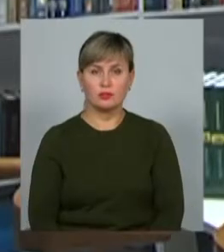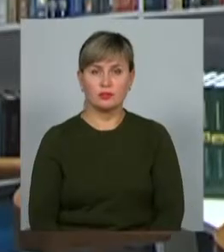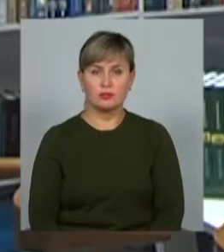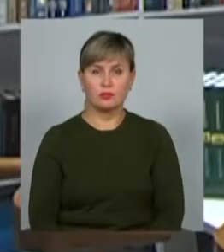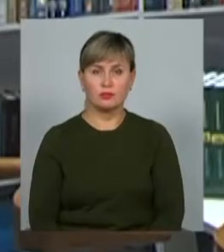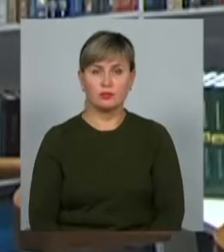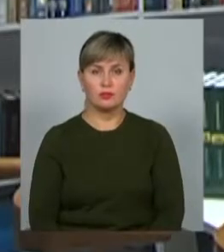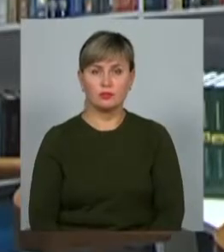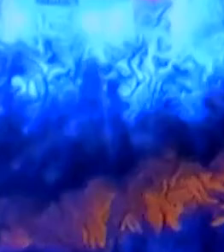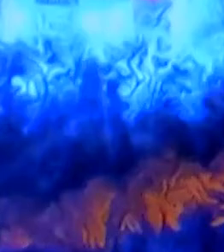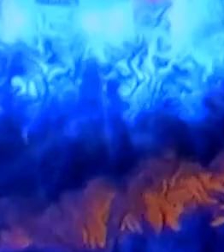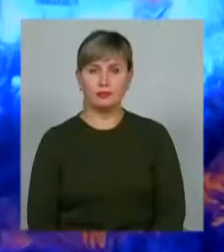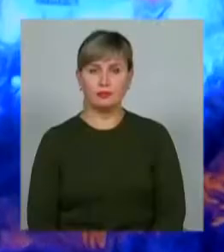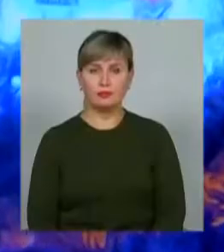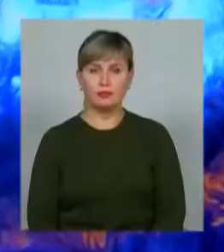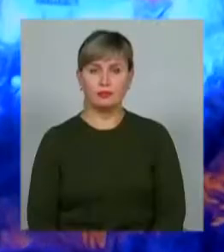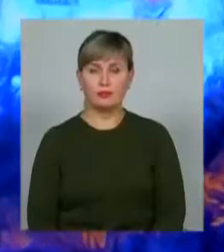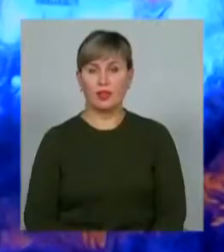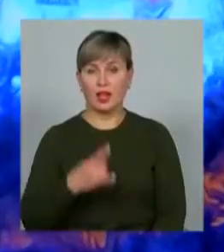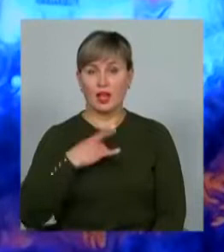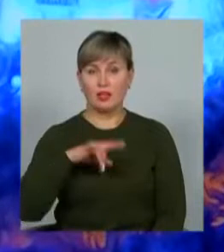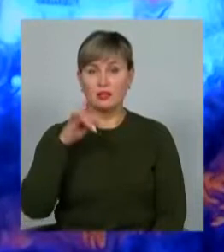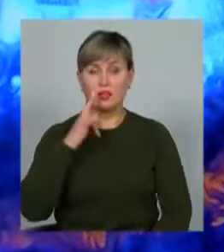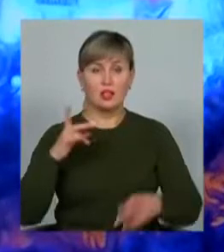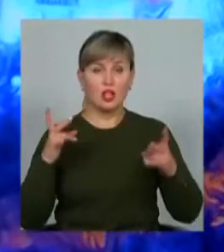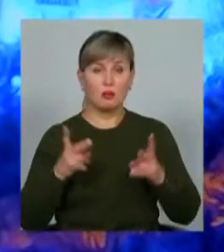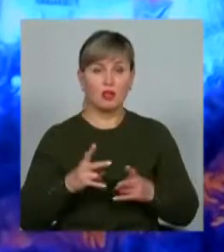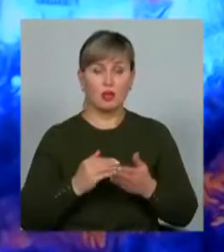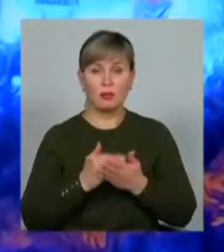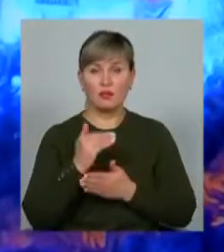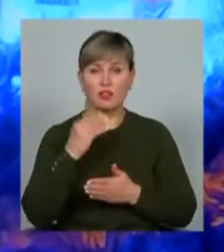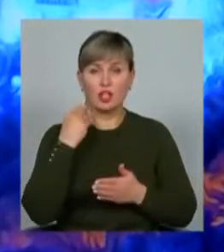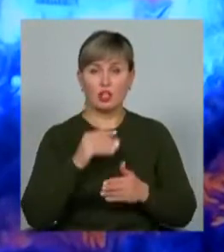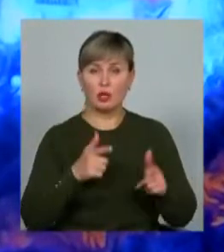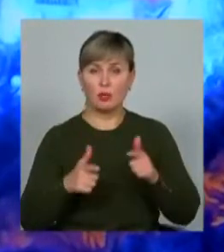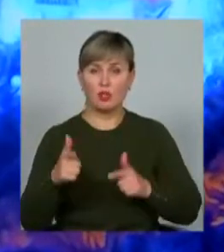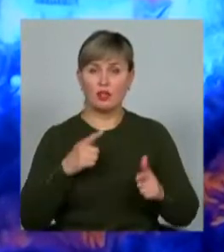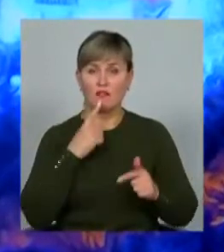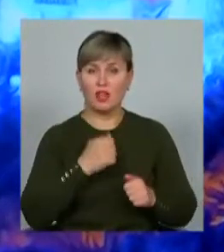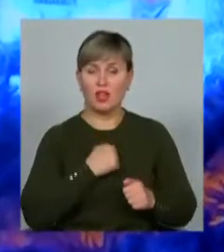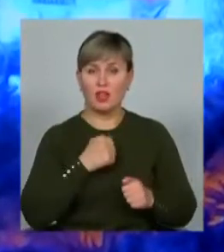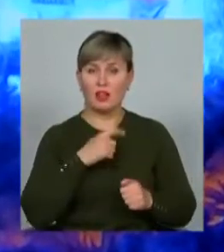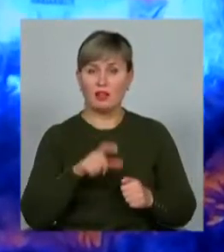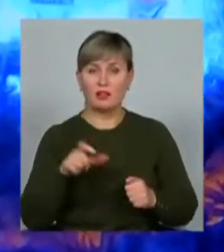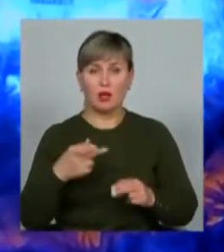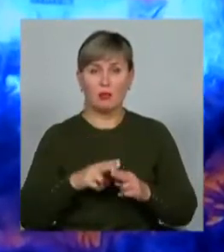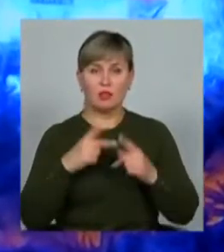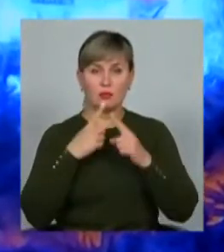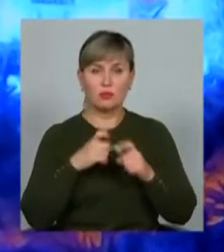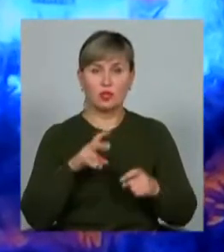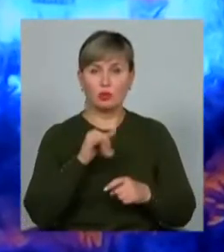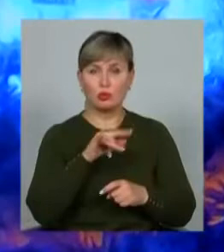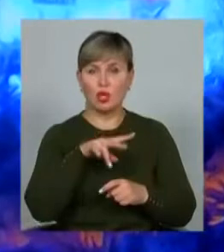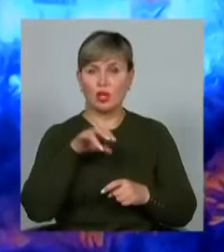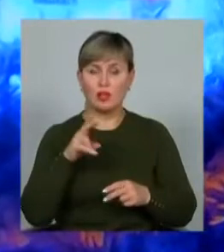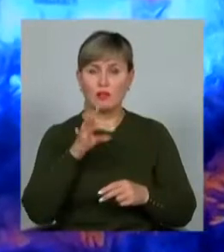телеканал «Алматы». В Казахстане необходимо повысить качество подготовки военных кадров. Об этом заявил Нурлан